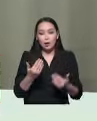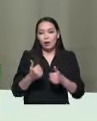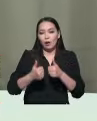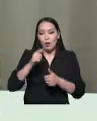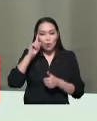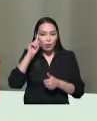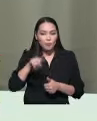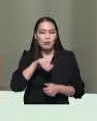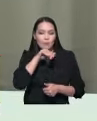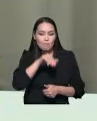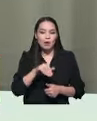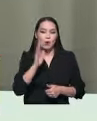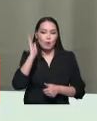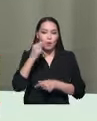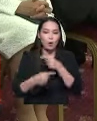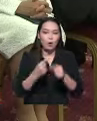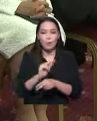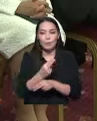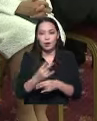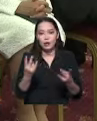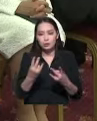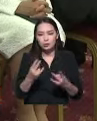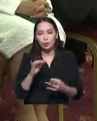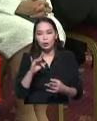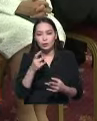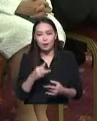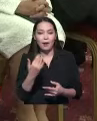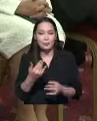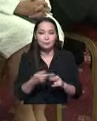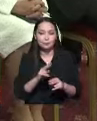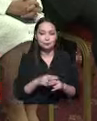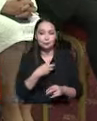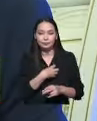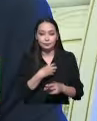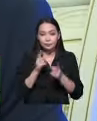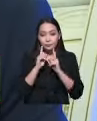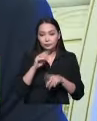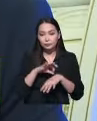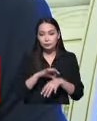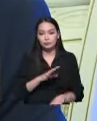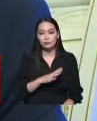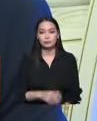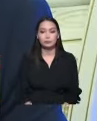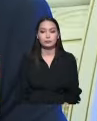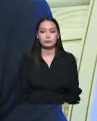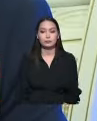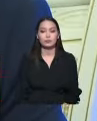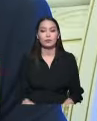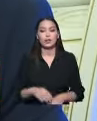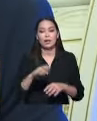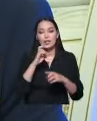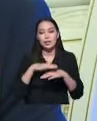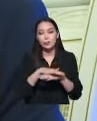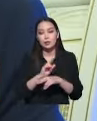ұрпақ тәрбиелеу де өзекті. Бұл жүйені трансформациялаудың негізгі тетігі дейді жиынға қатысушылар. Білімді, тәрбиелі,